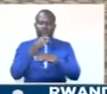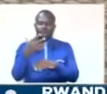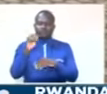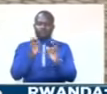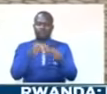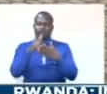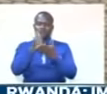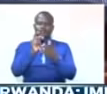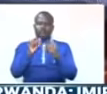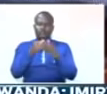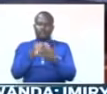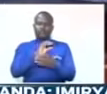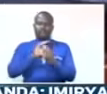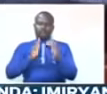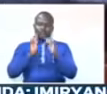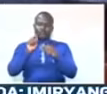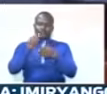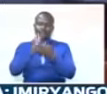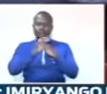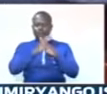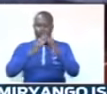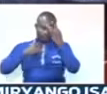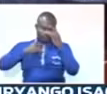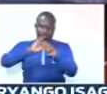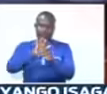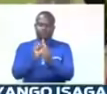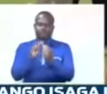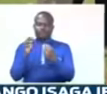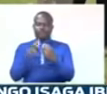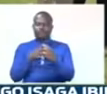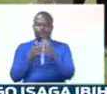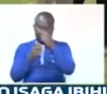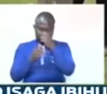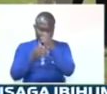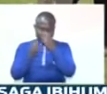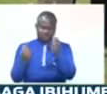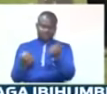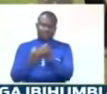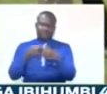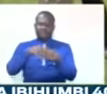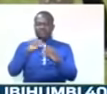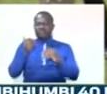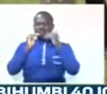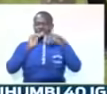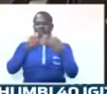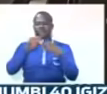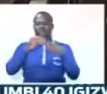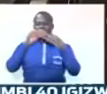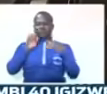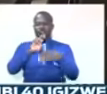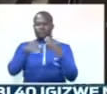gufasha abakristo bahagana kubahiriza amabwiriza yo gukumira icyorezo cya COVID-19 ababunganirwa n'izindi nzego zaba iz'ubuyobozi